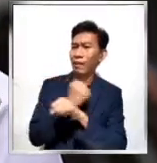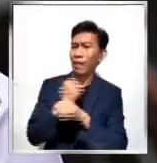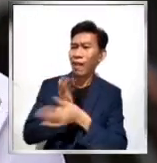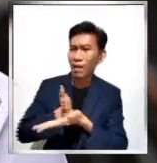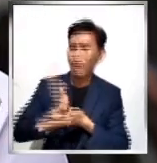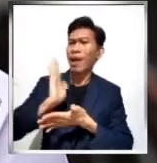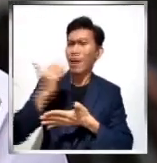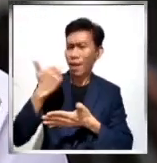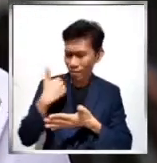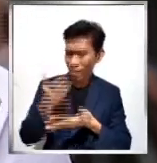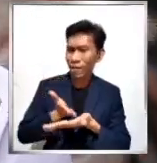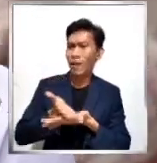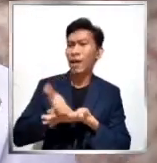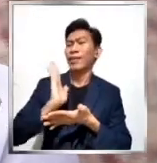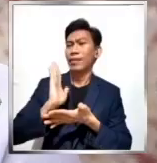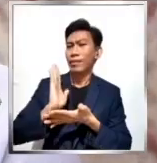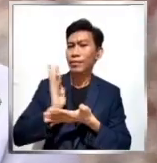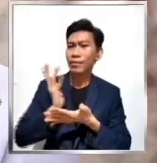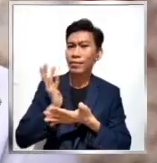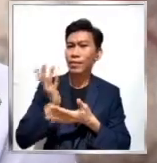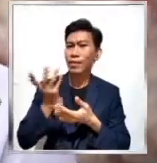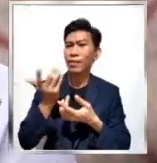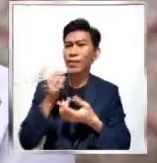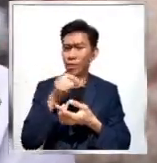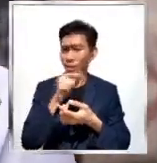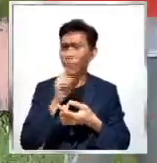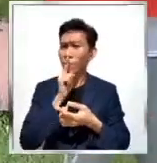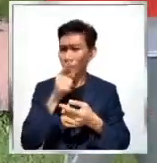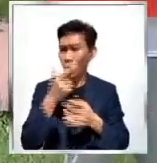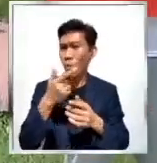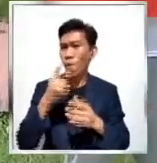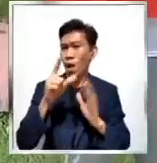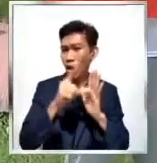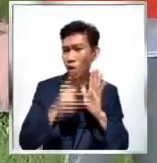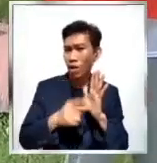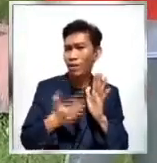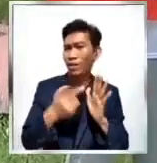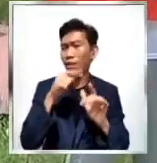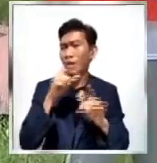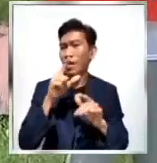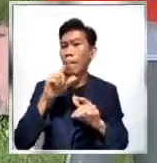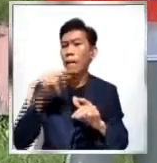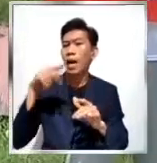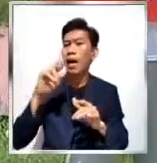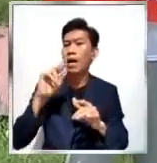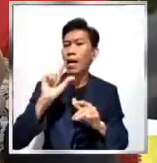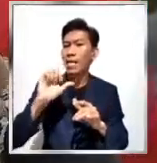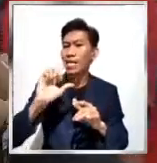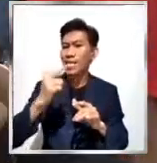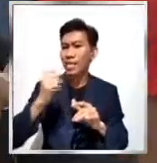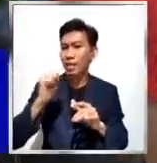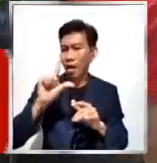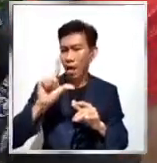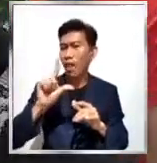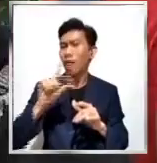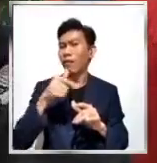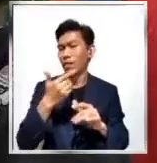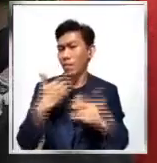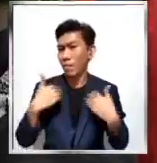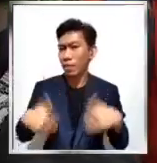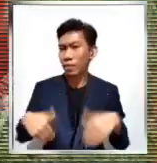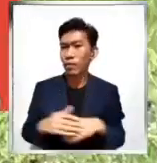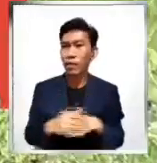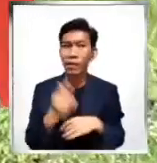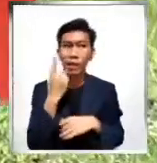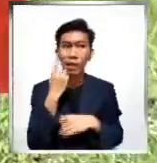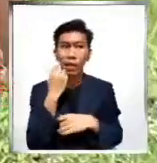that because he was assigned as a paralegal of the deceased. Kanina, nagkilos protesta ang anak pawis sa tapat ng Commission on Human